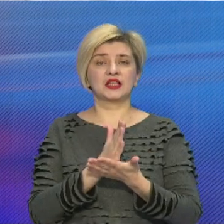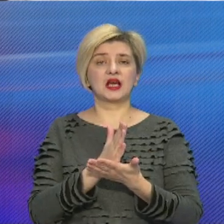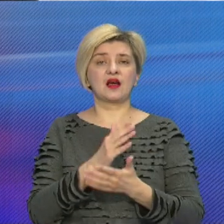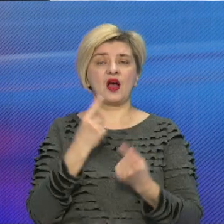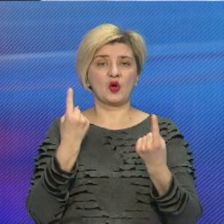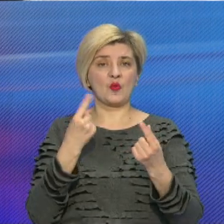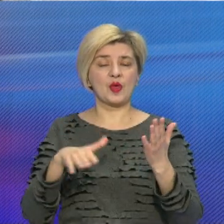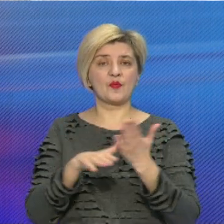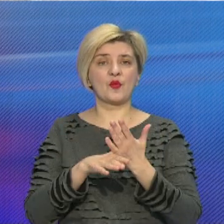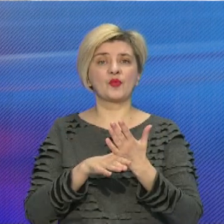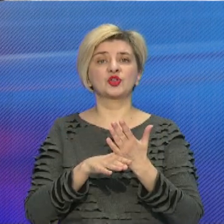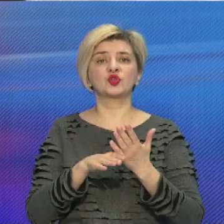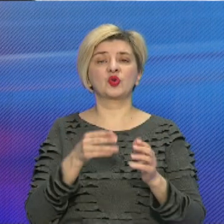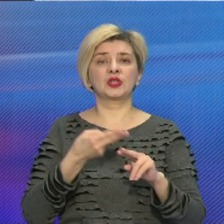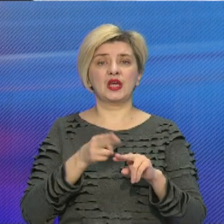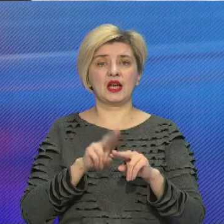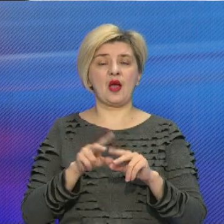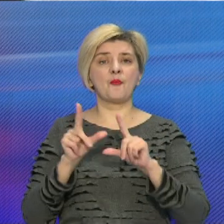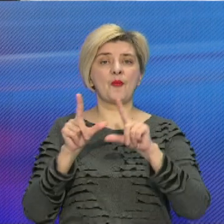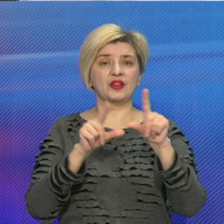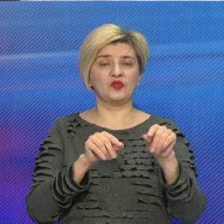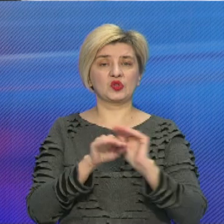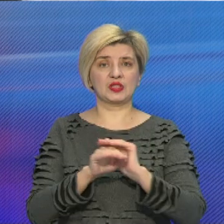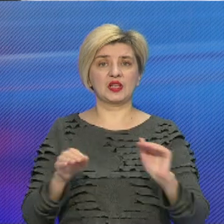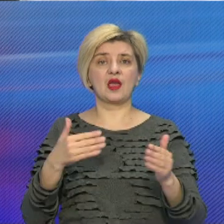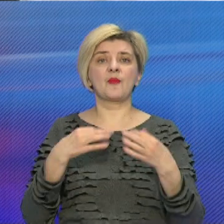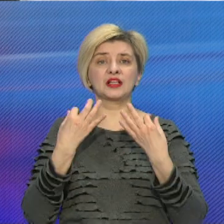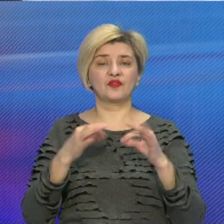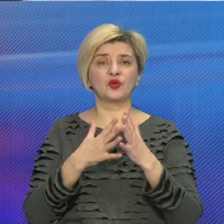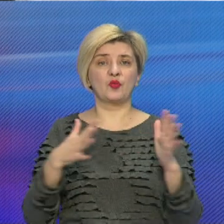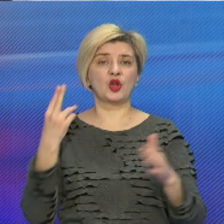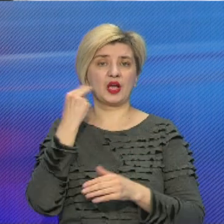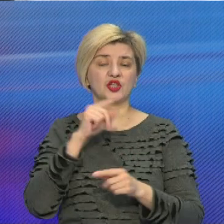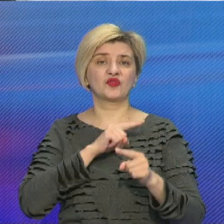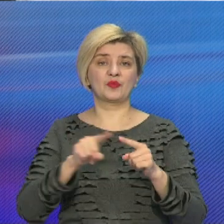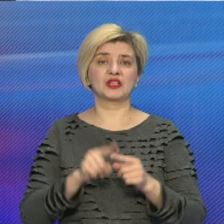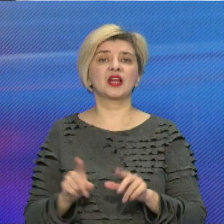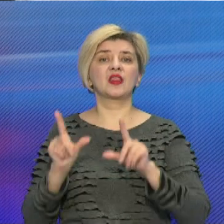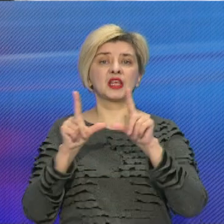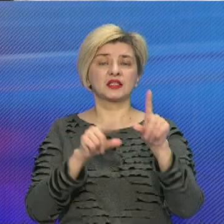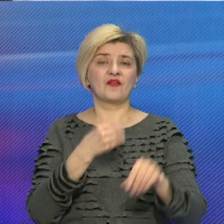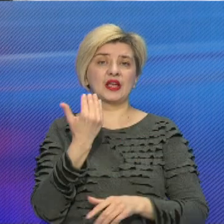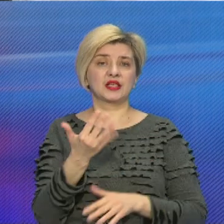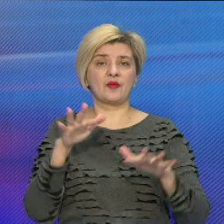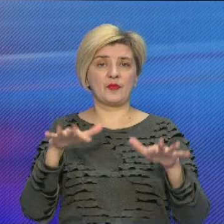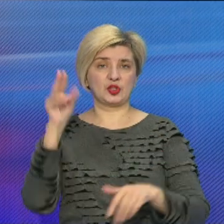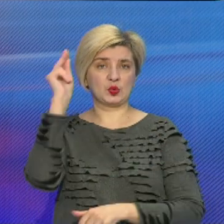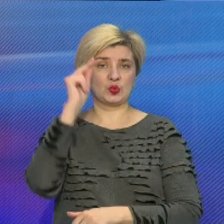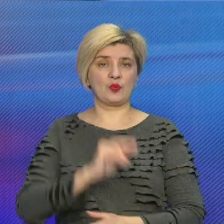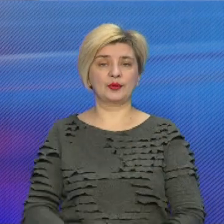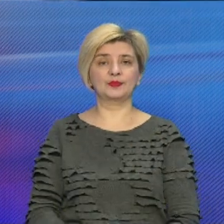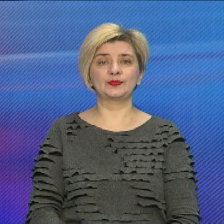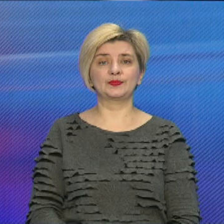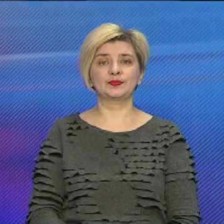подспорьем для подвоза детей и позволит более качественно и быстро доставлять их к месту учебы.